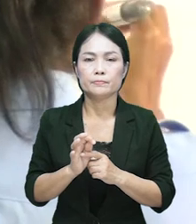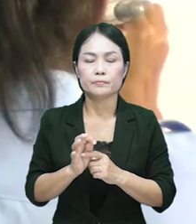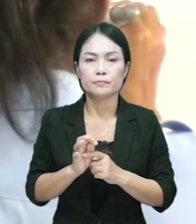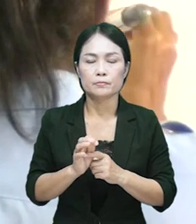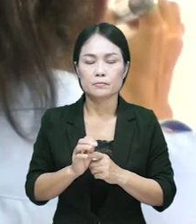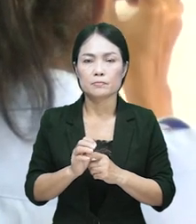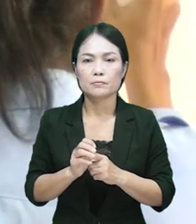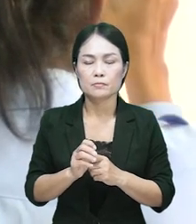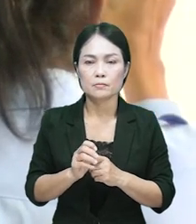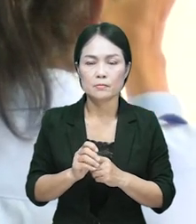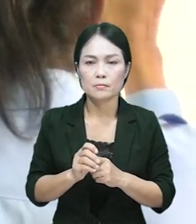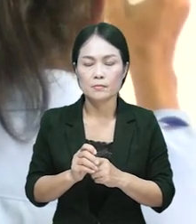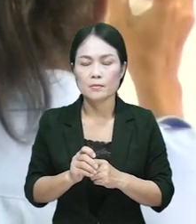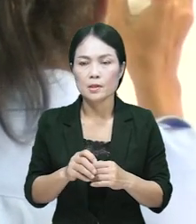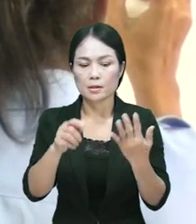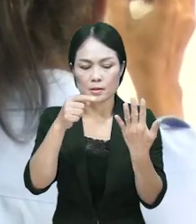ស្រាអ៊ី